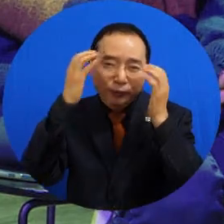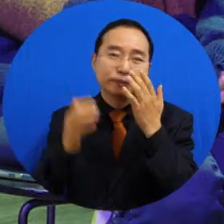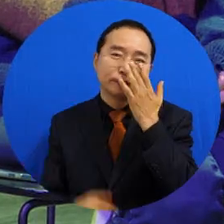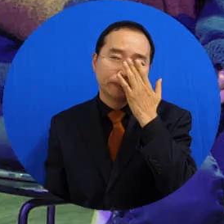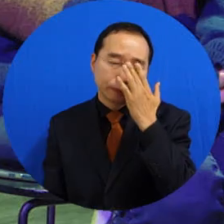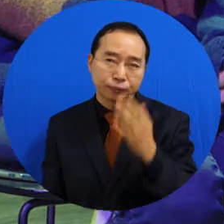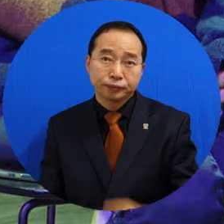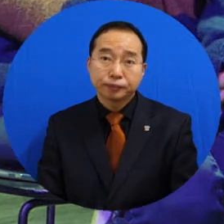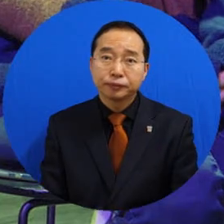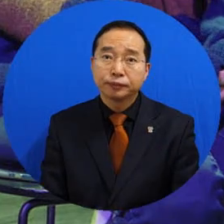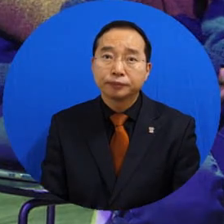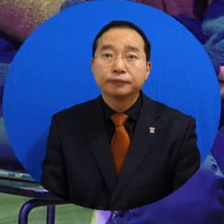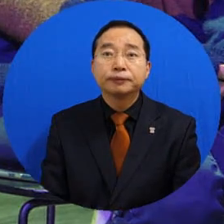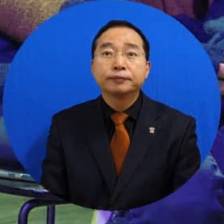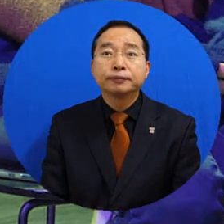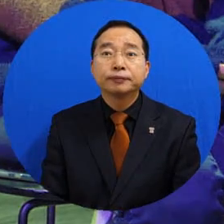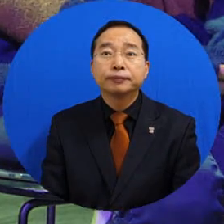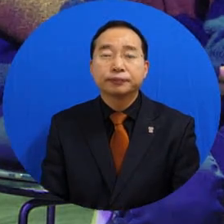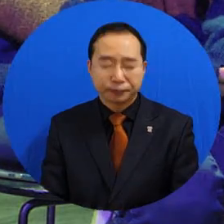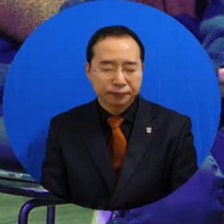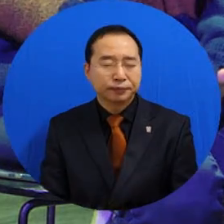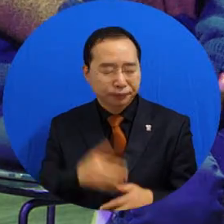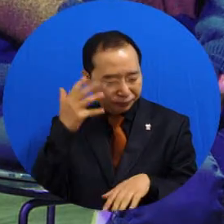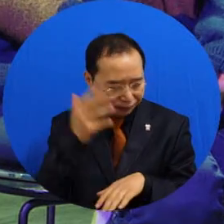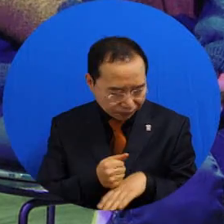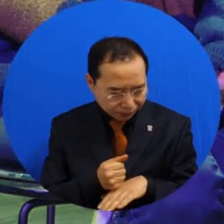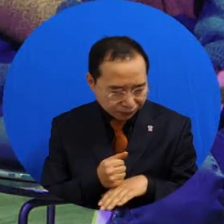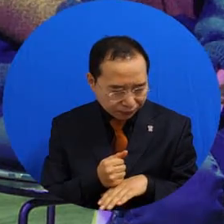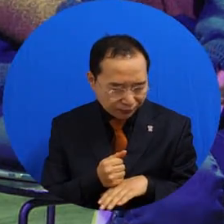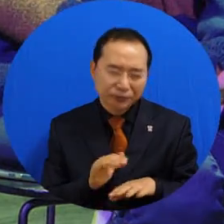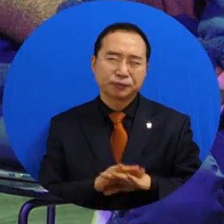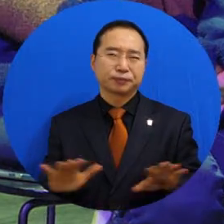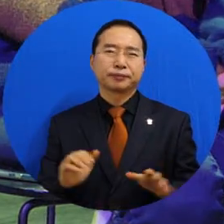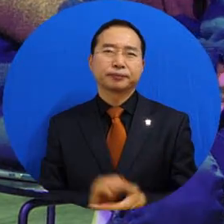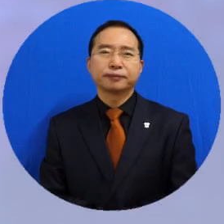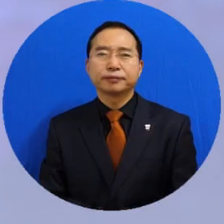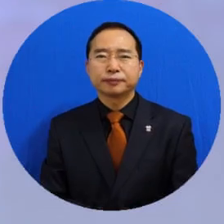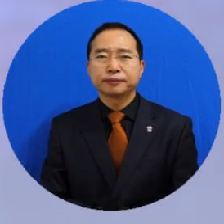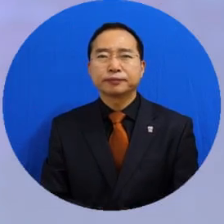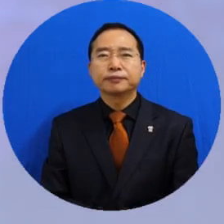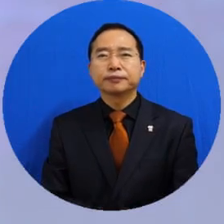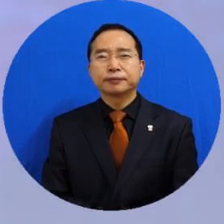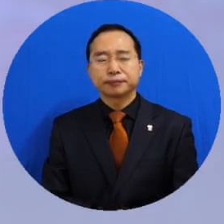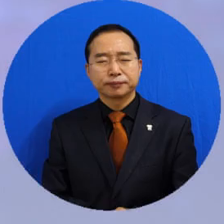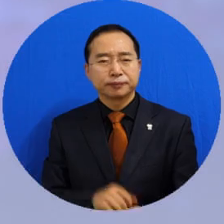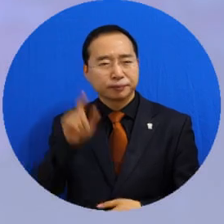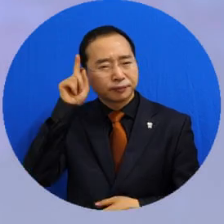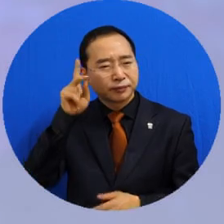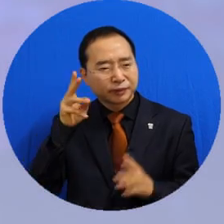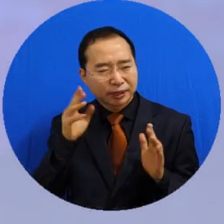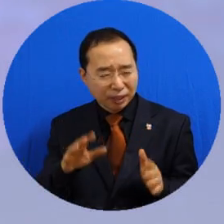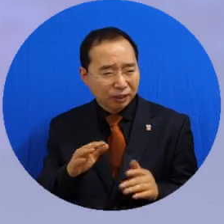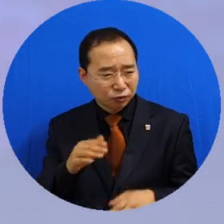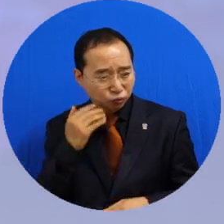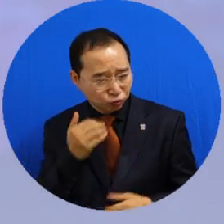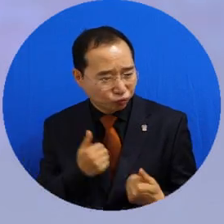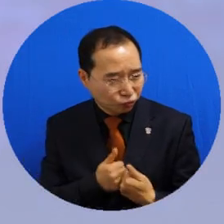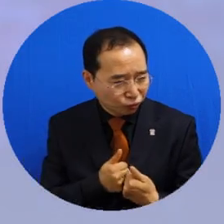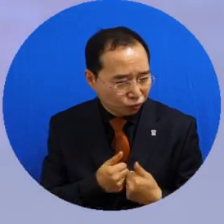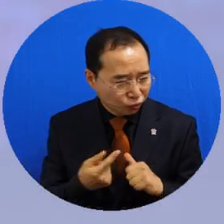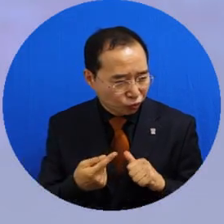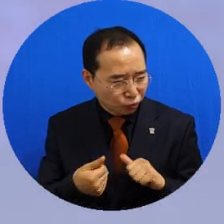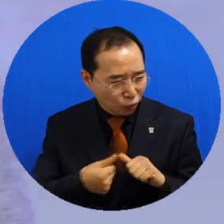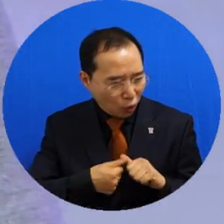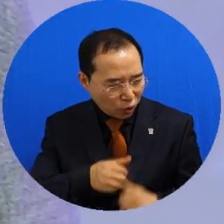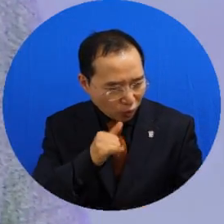네. 근데 다 풀리더라고요. 네. 그러니까 주변에 뭐 조언이 있을 수도 있고 혹은 다른